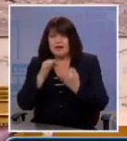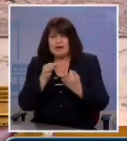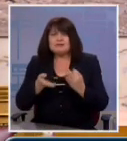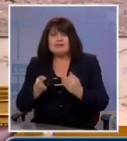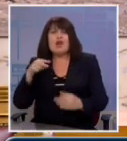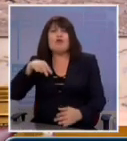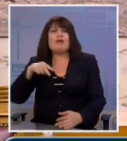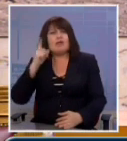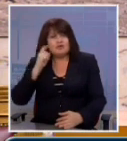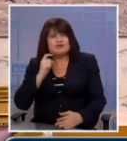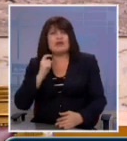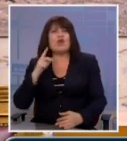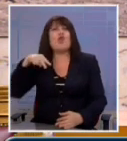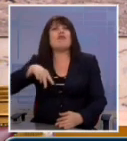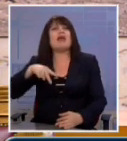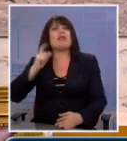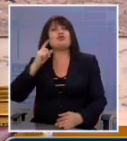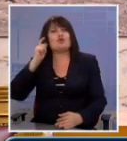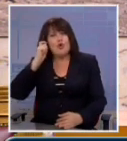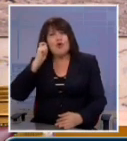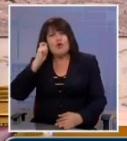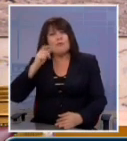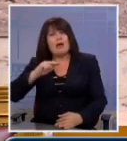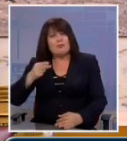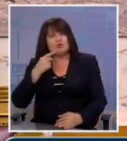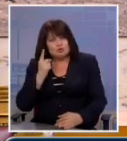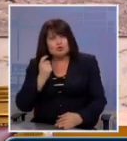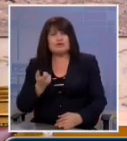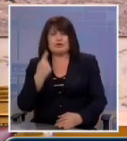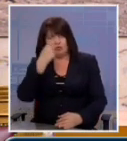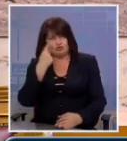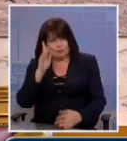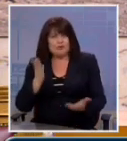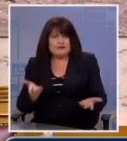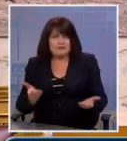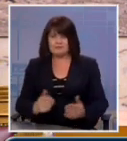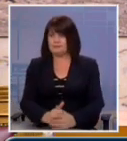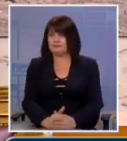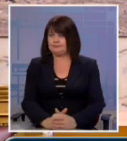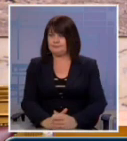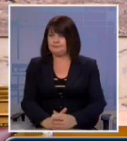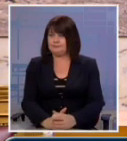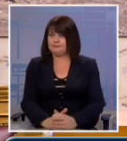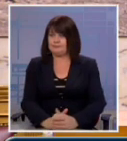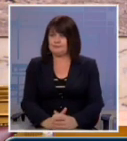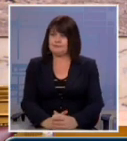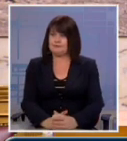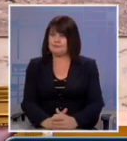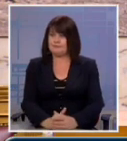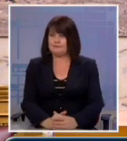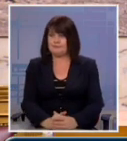Γνωρίζω, κύριε Λοβέρδο, τι λέγεστε Λοβέρδος. Θα σας δώσω το λόγο. Επιπροσωπικού. Επιπροσωπικού θέλετε το